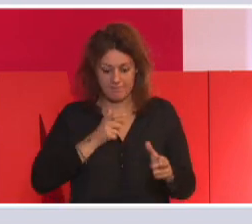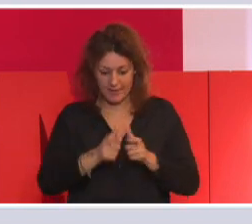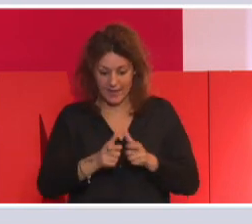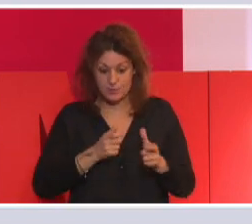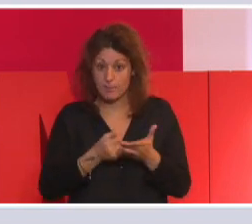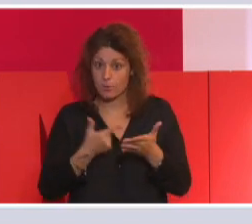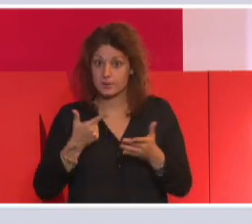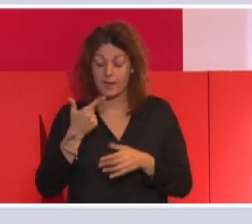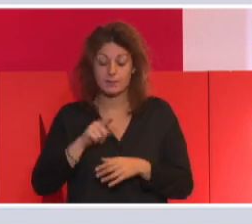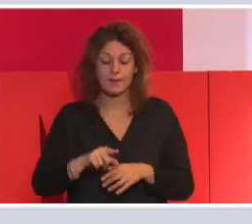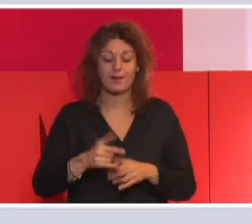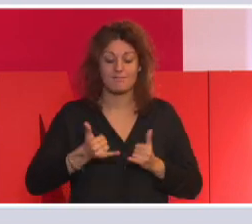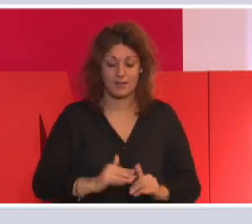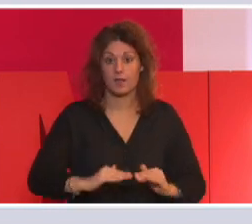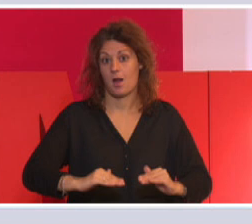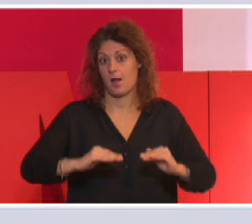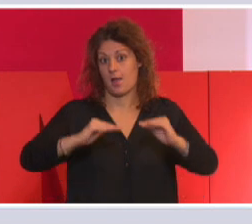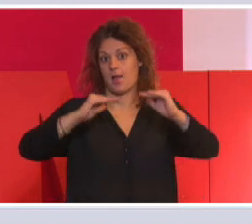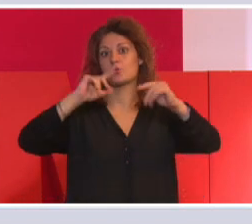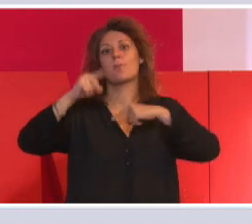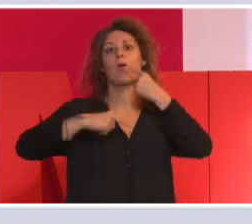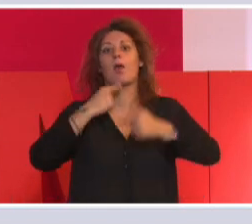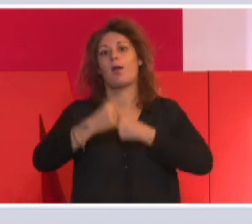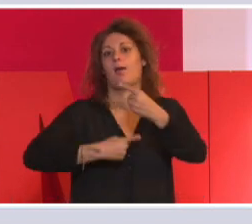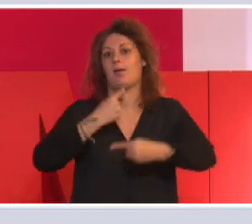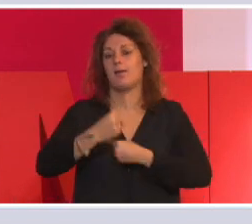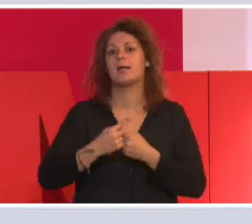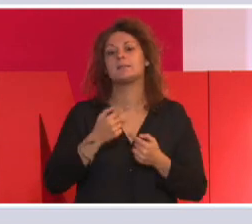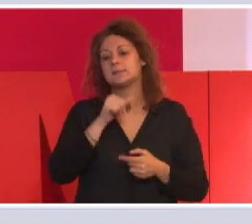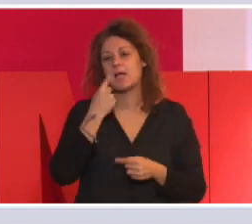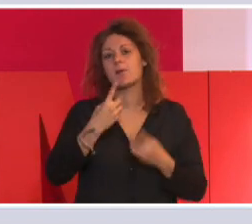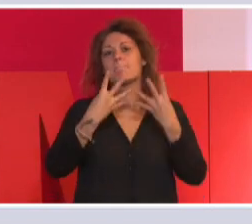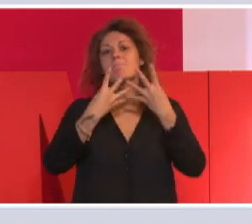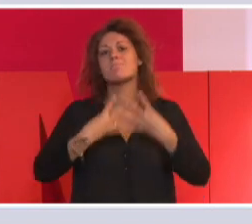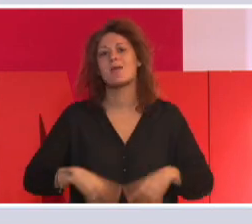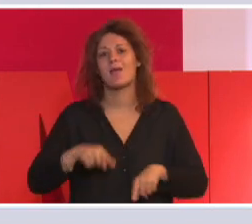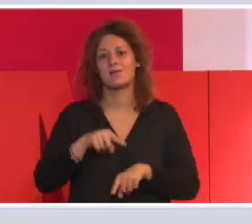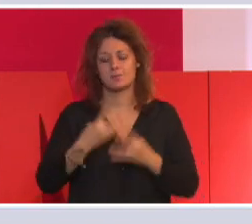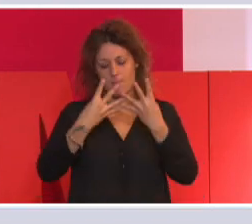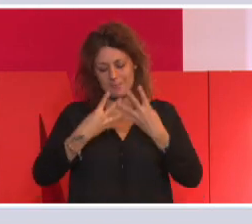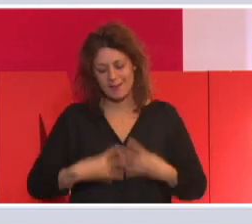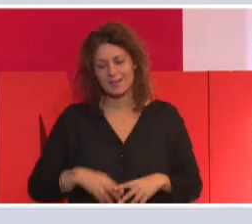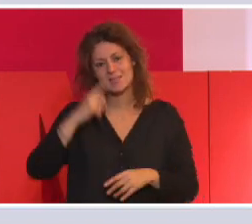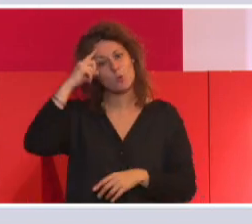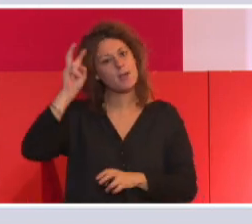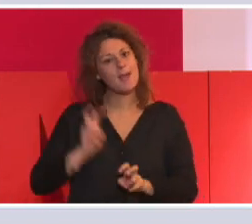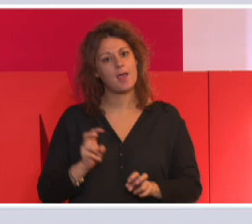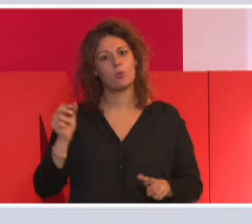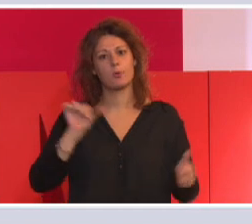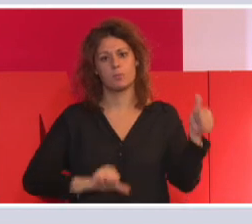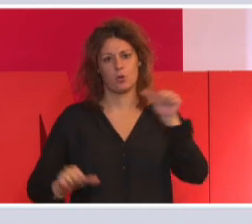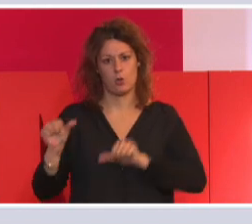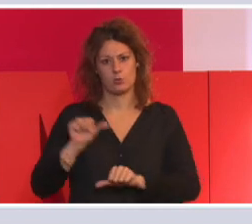a livello filogenetico che si sviluppino dei meccanismi neurobiologici che ci permettano di instaurare questo